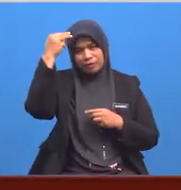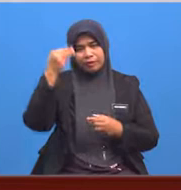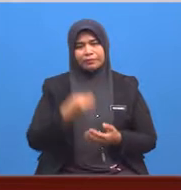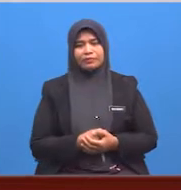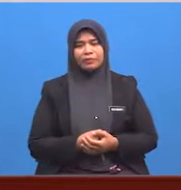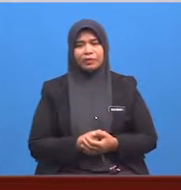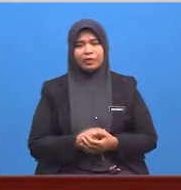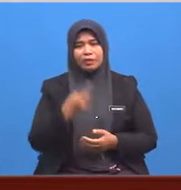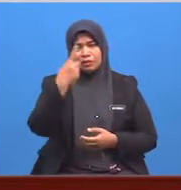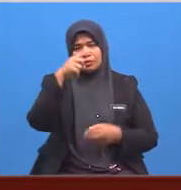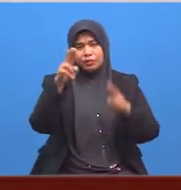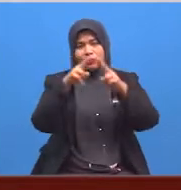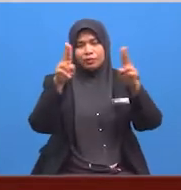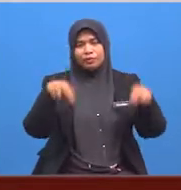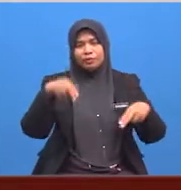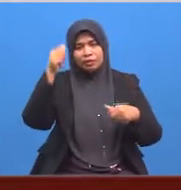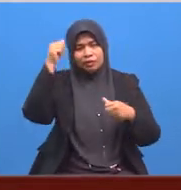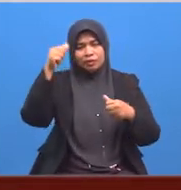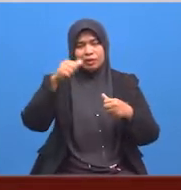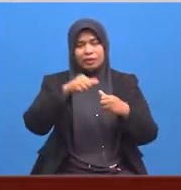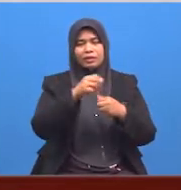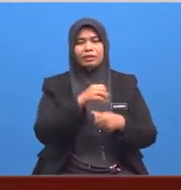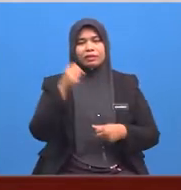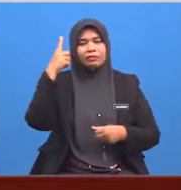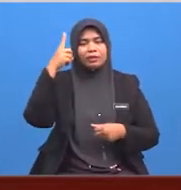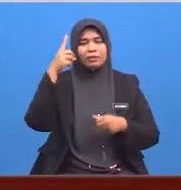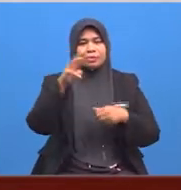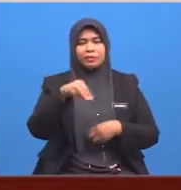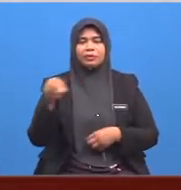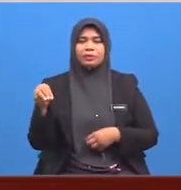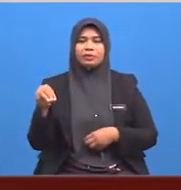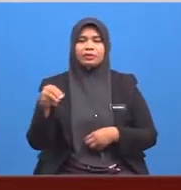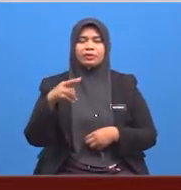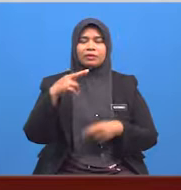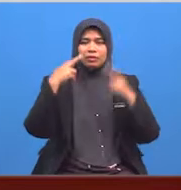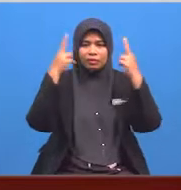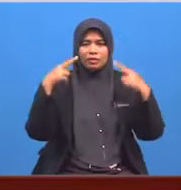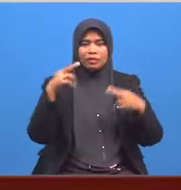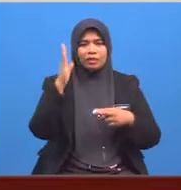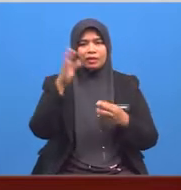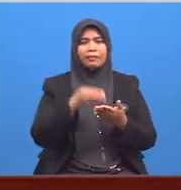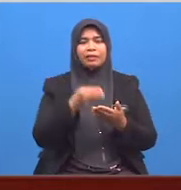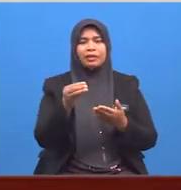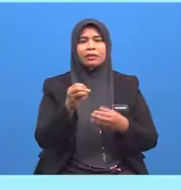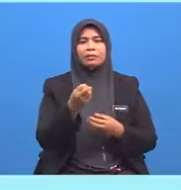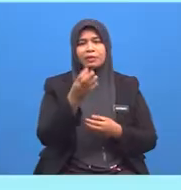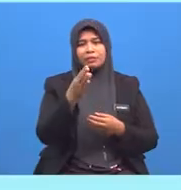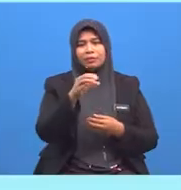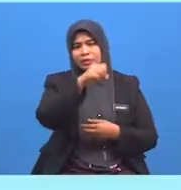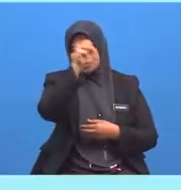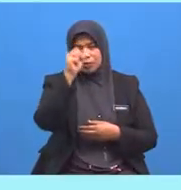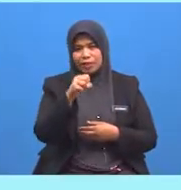bagi menguji ingatan dan pemahaman murid-murid berdasarkan memberikan Bogor persoalan